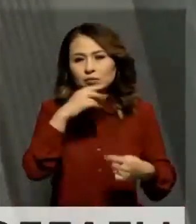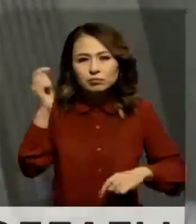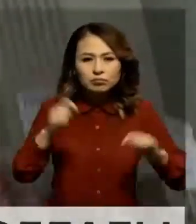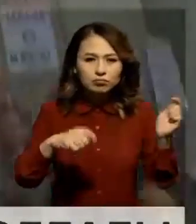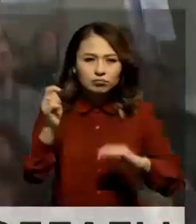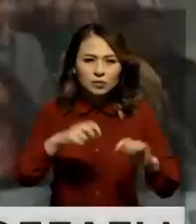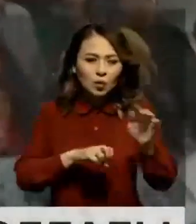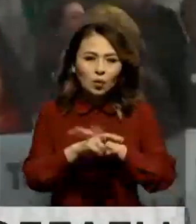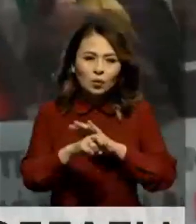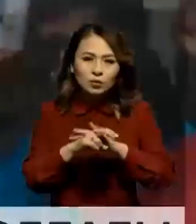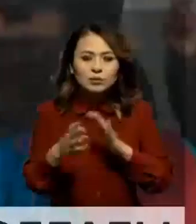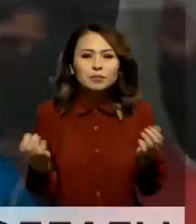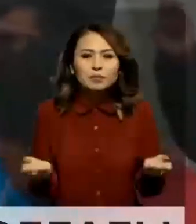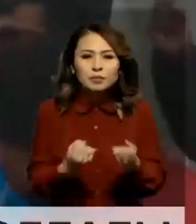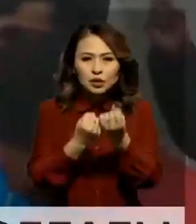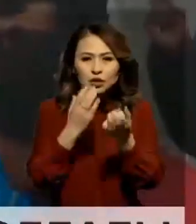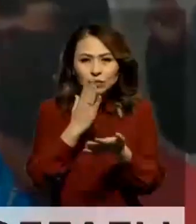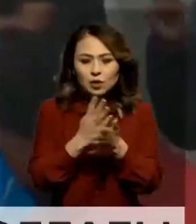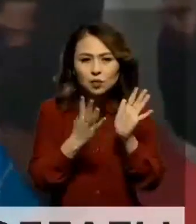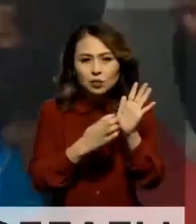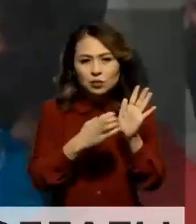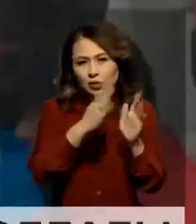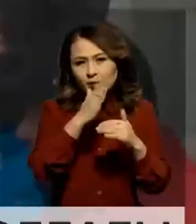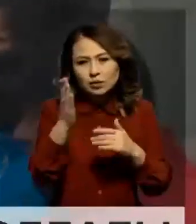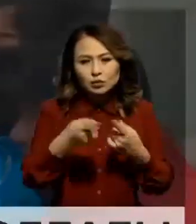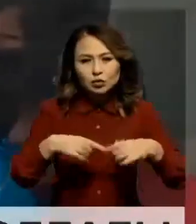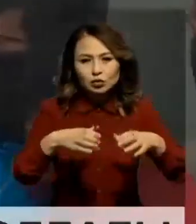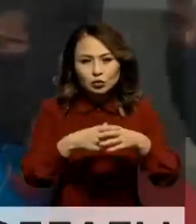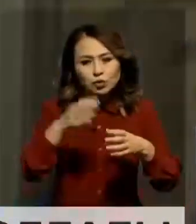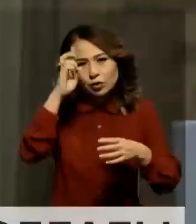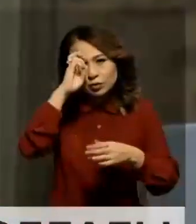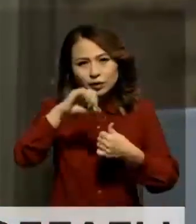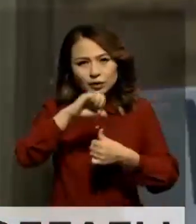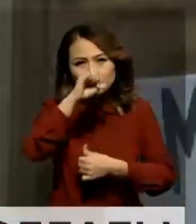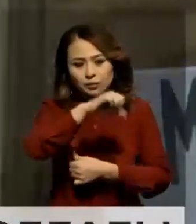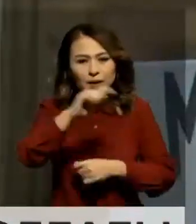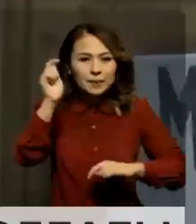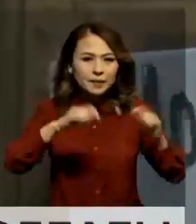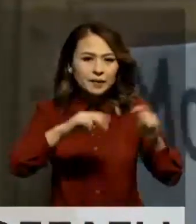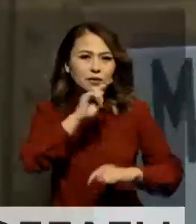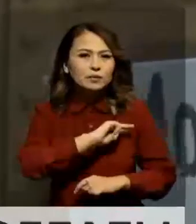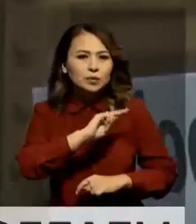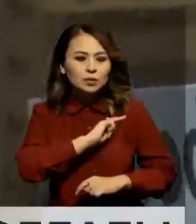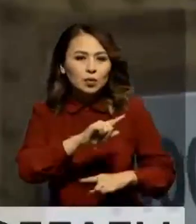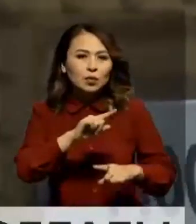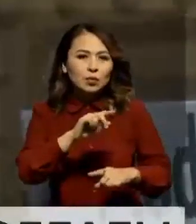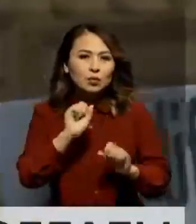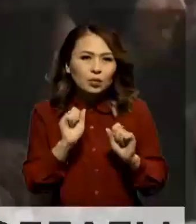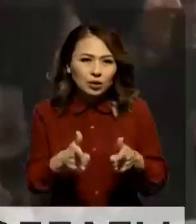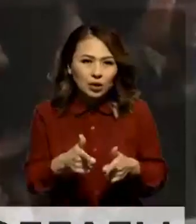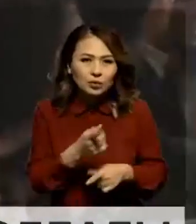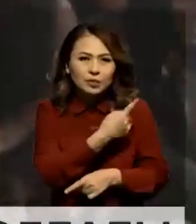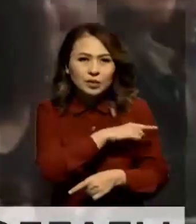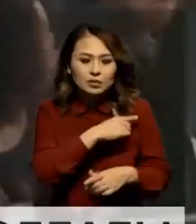келген жандарда олар қолдайды. 900-ден астам ұжым мен үкіметтік емес ұйымдар мигранттардың жұмысқа орналасуын және медициналық көмекке